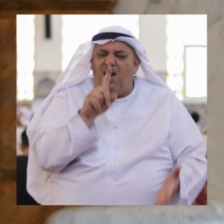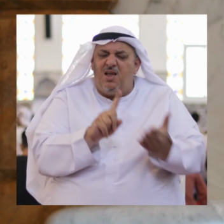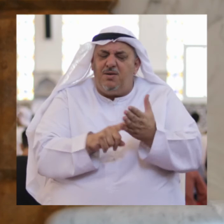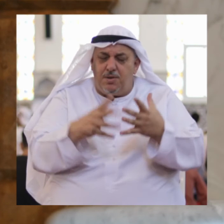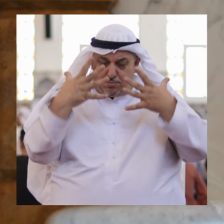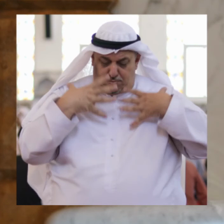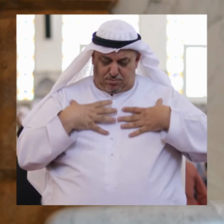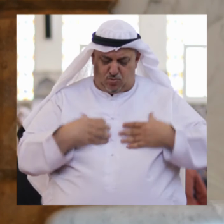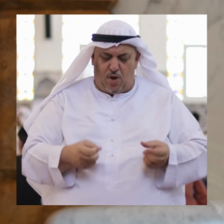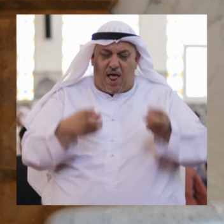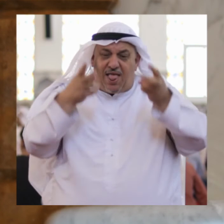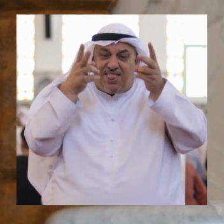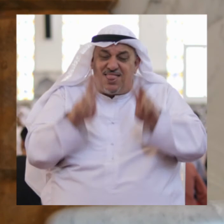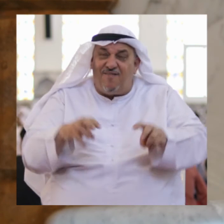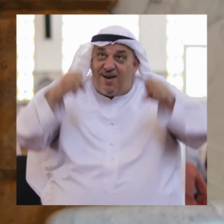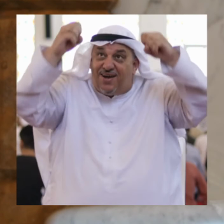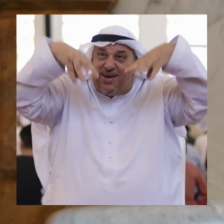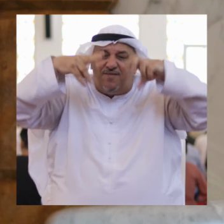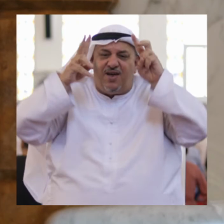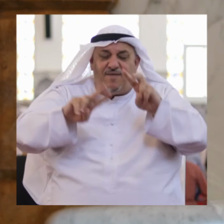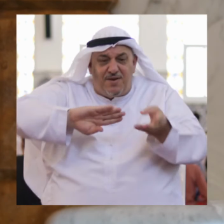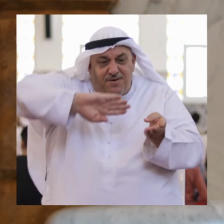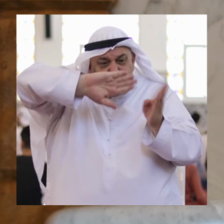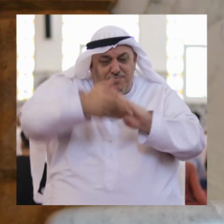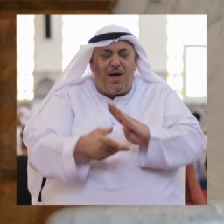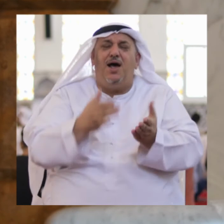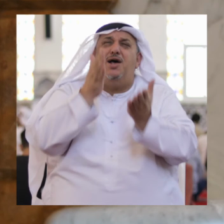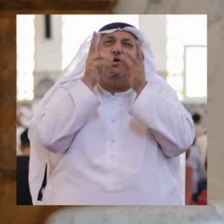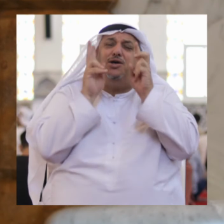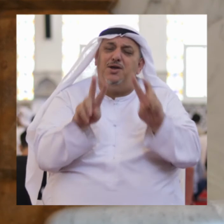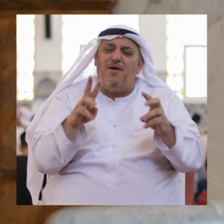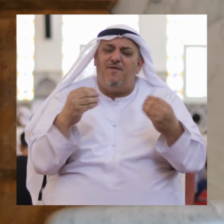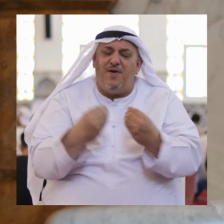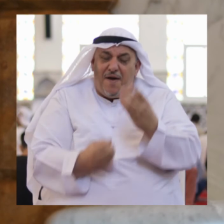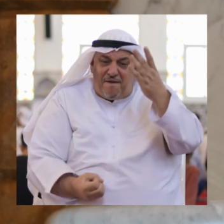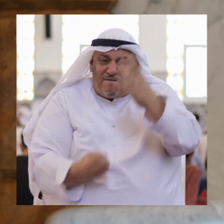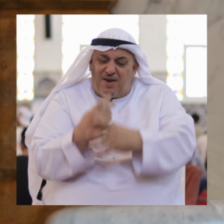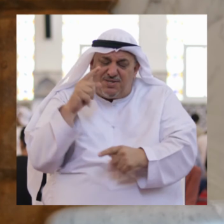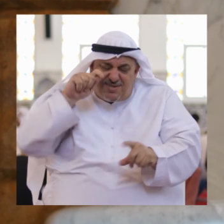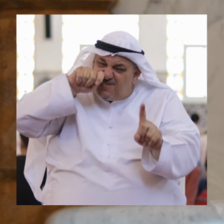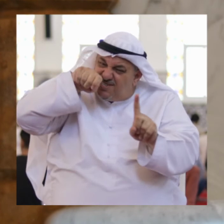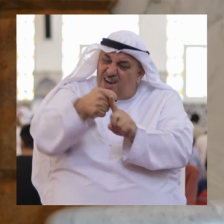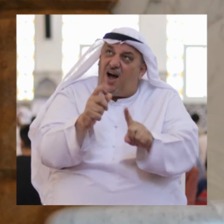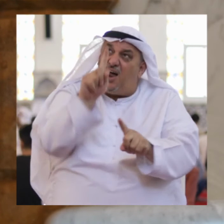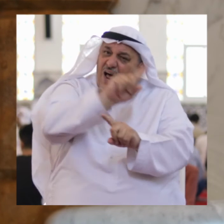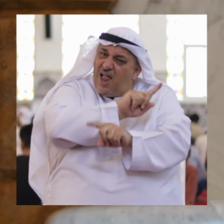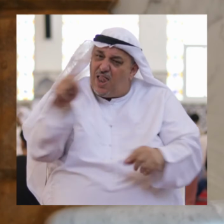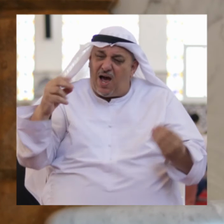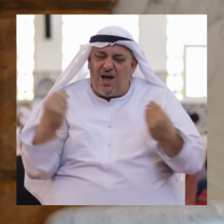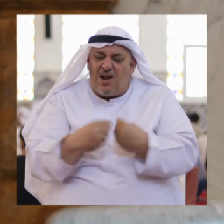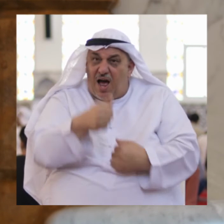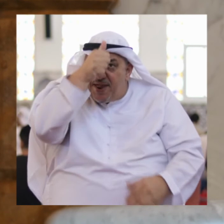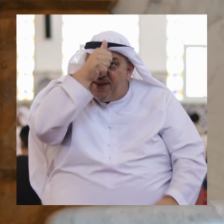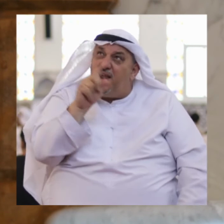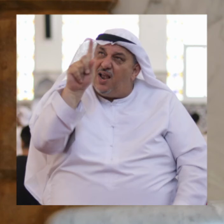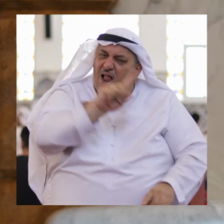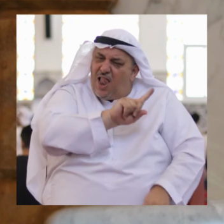نعمتك وتحول عافيته وفجاءه نقمتك وجميع سخطك يا رب العالمين